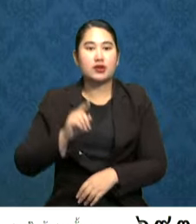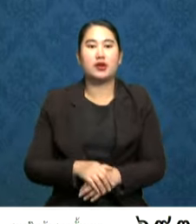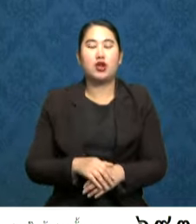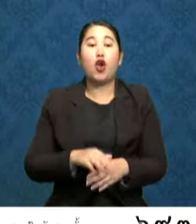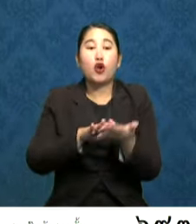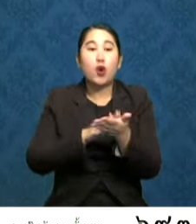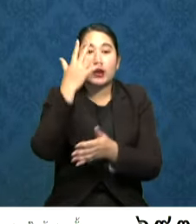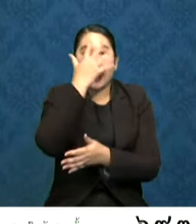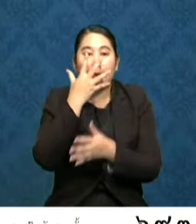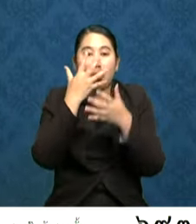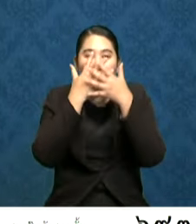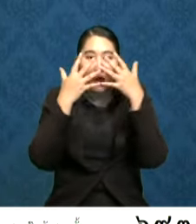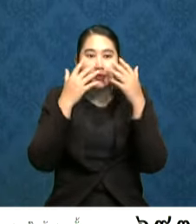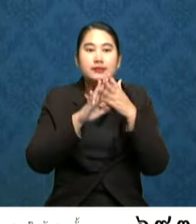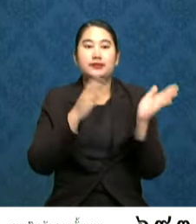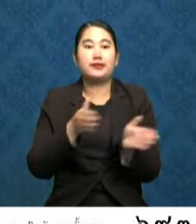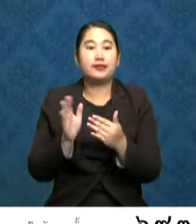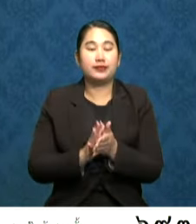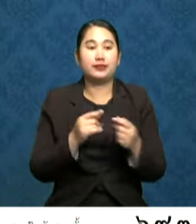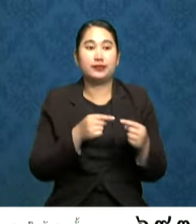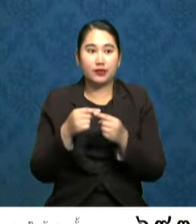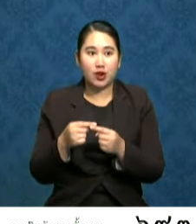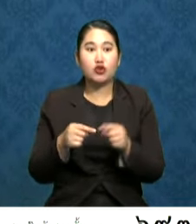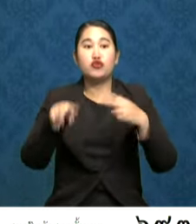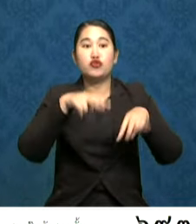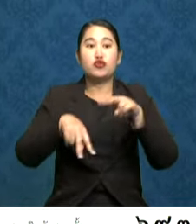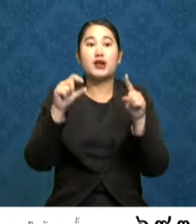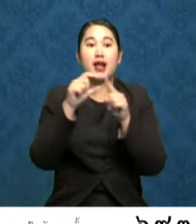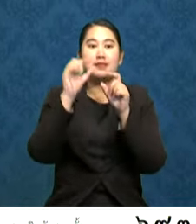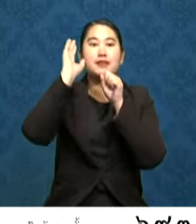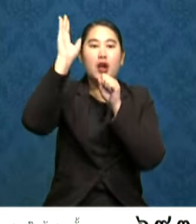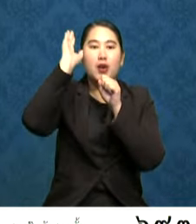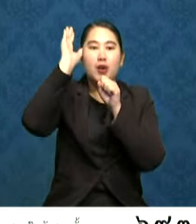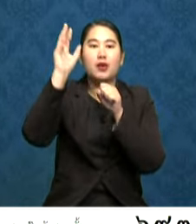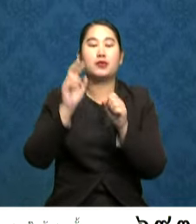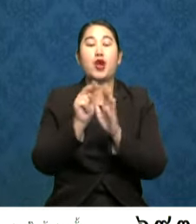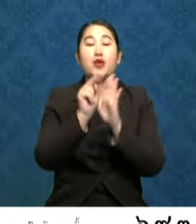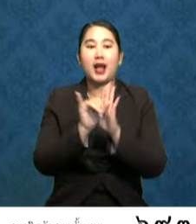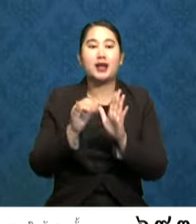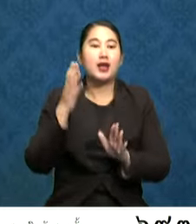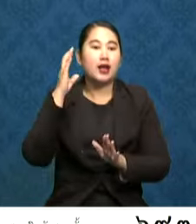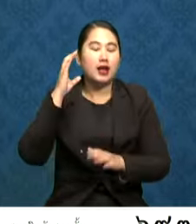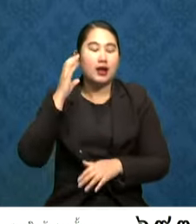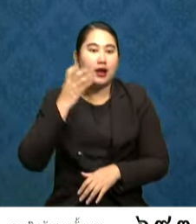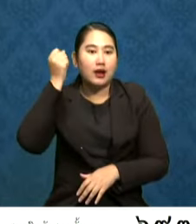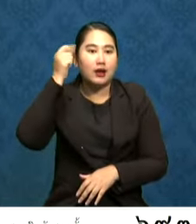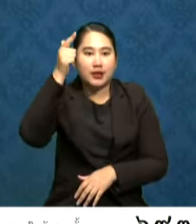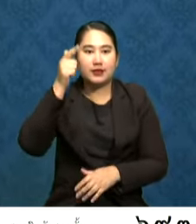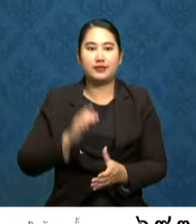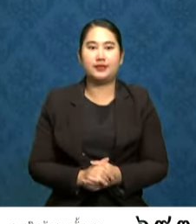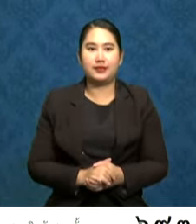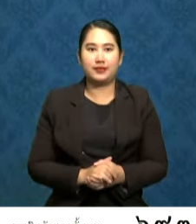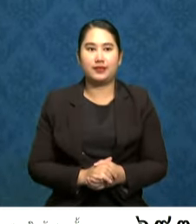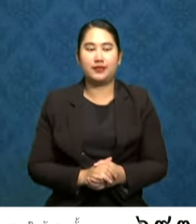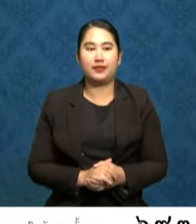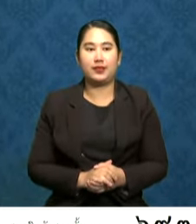ค่ะต่อมานะคะก็จะขอตรวจกรรแถลงนโยบายของรัฐบาลแพทองธาค่ะเรา